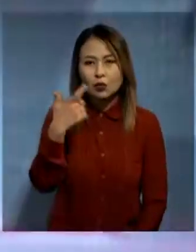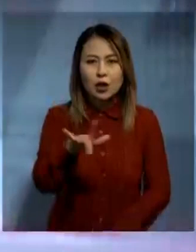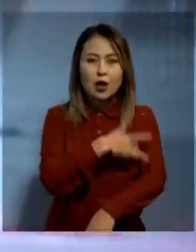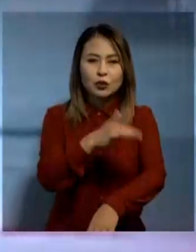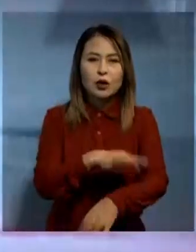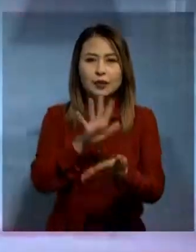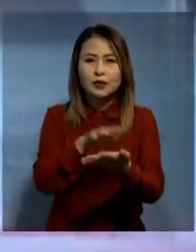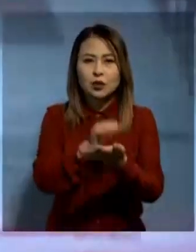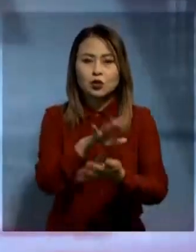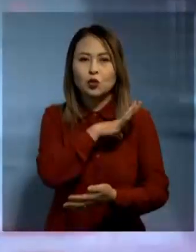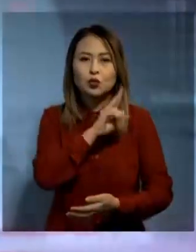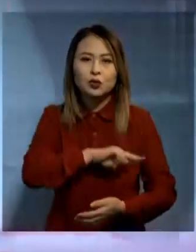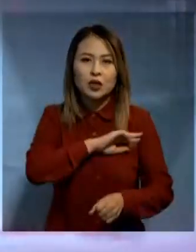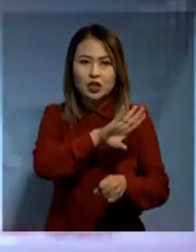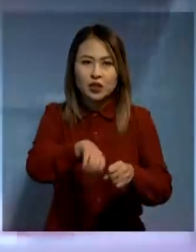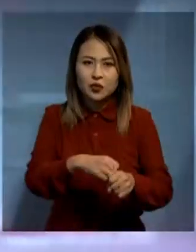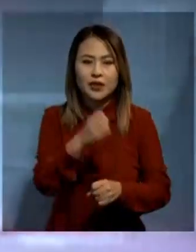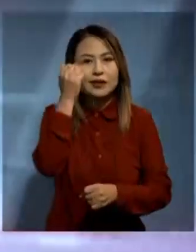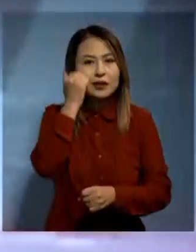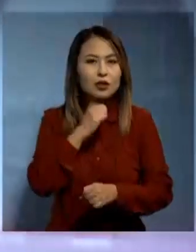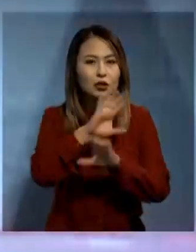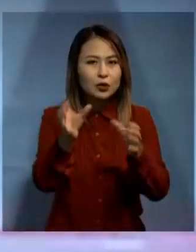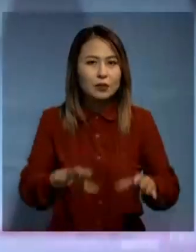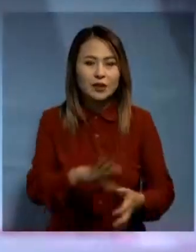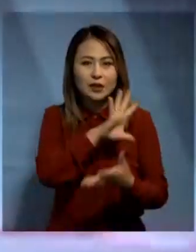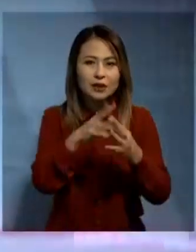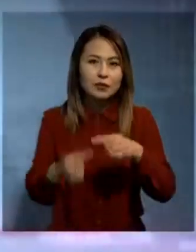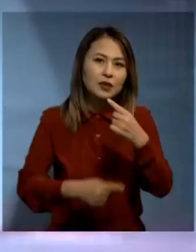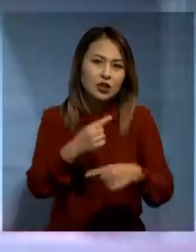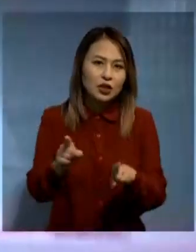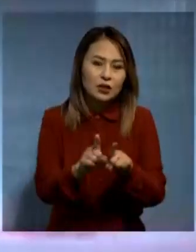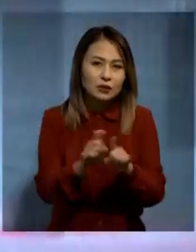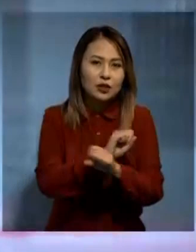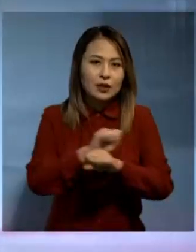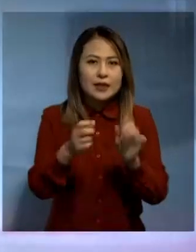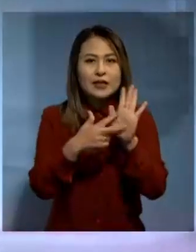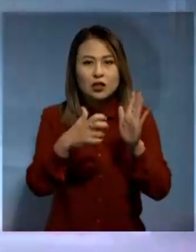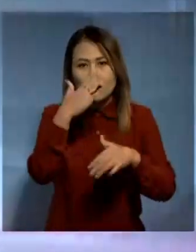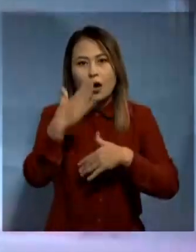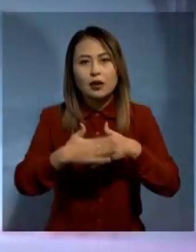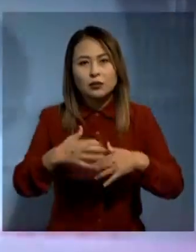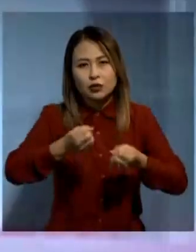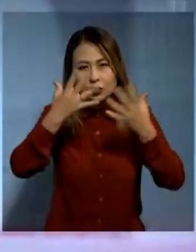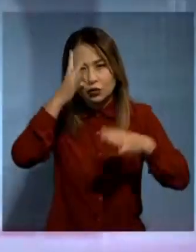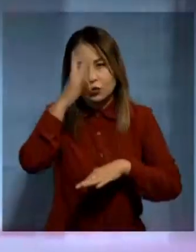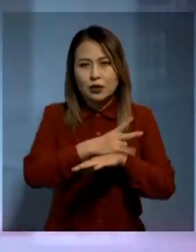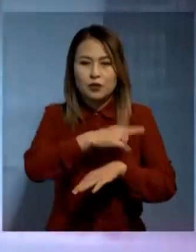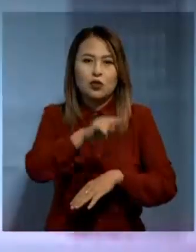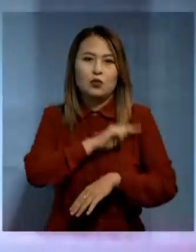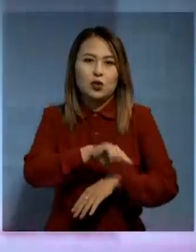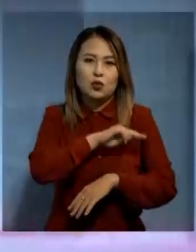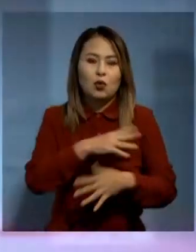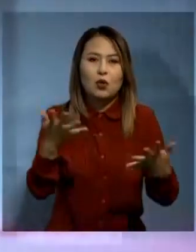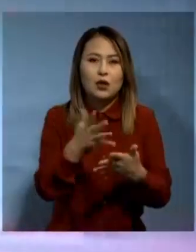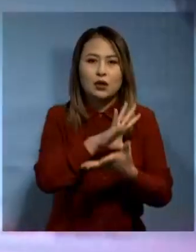Екібастұздағы коммуналдық апат салдарын жою жұмыстары жалғасуда. Ескі құбырлар бірінен кейін бірі жарылып жатыр. 800-дей адам күндіз-түні тынымсыз